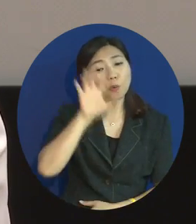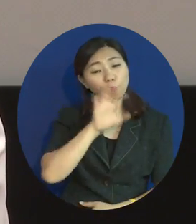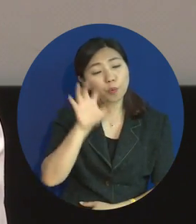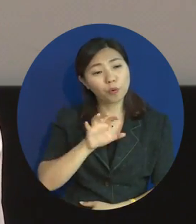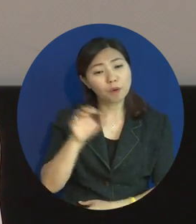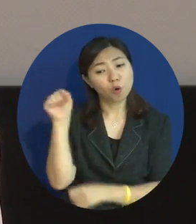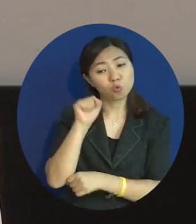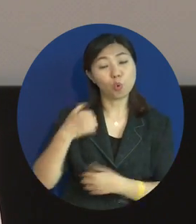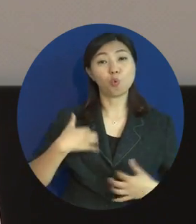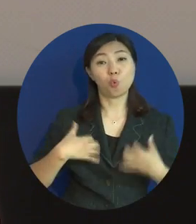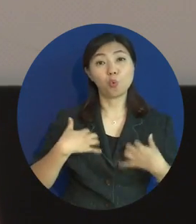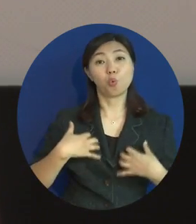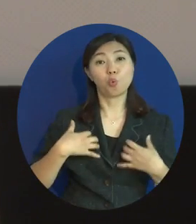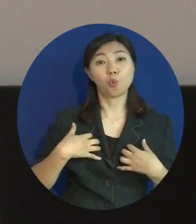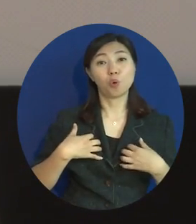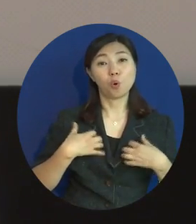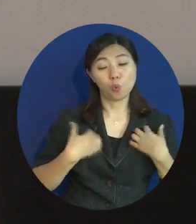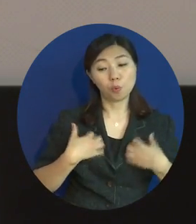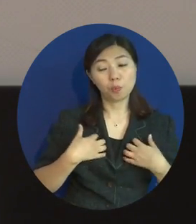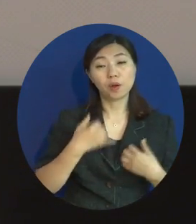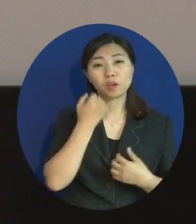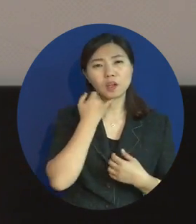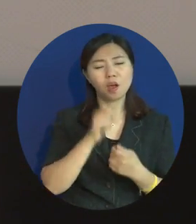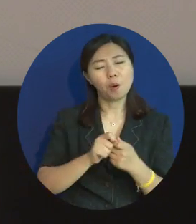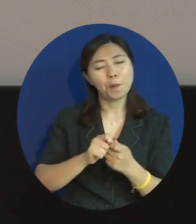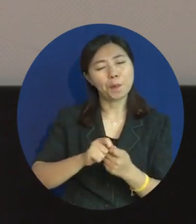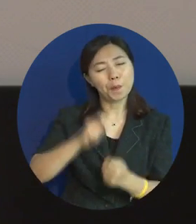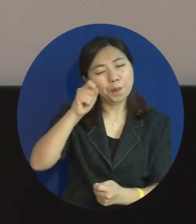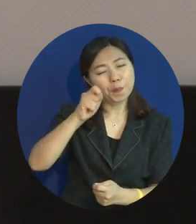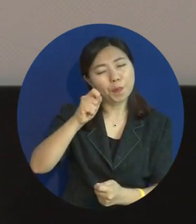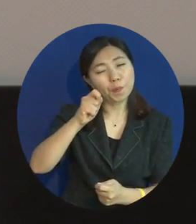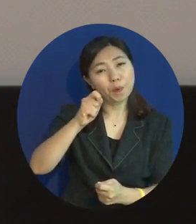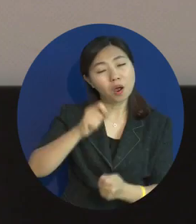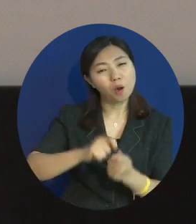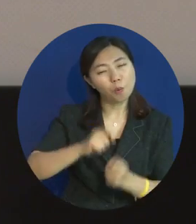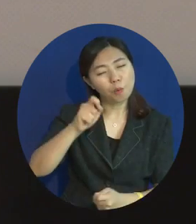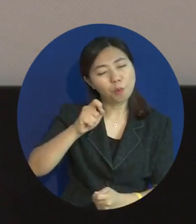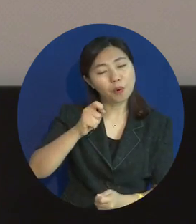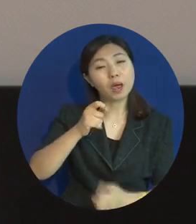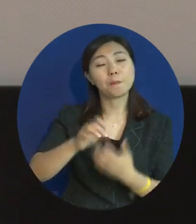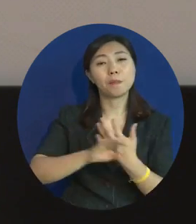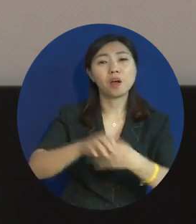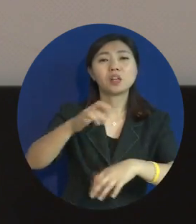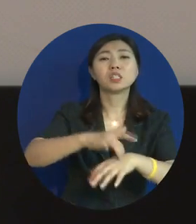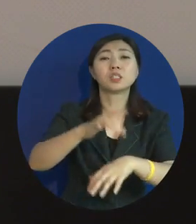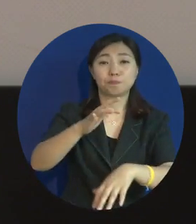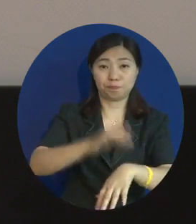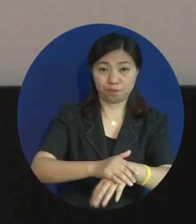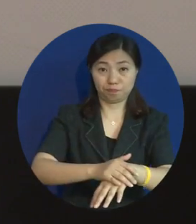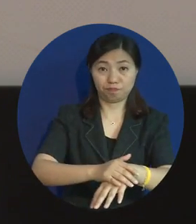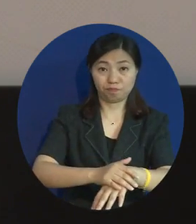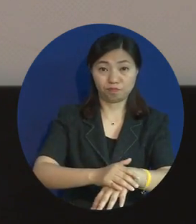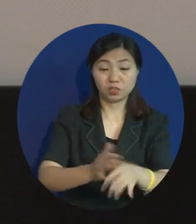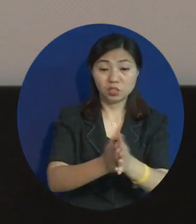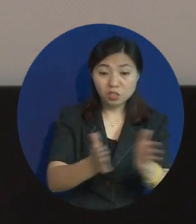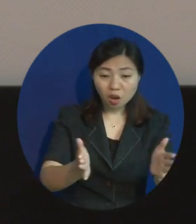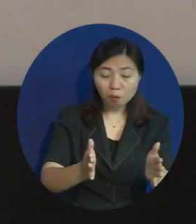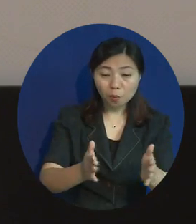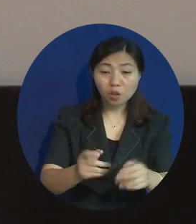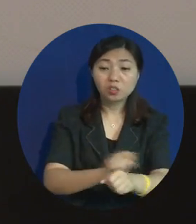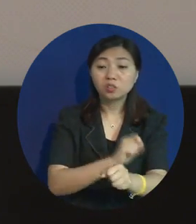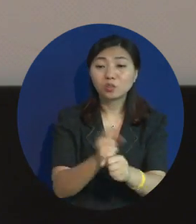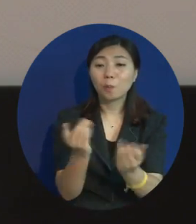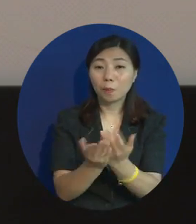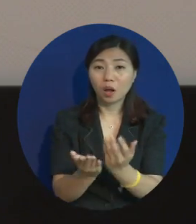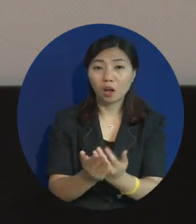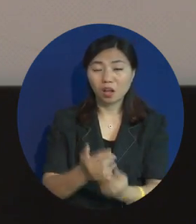운전 재능이 생기는 거. 그러면 오래되면 습이 생기잖아, 그지? 그럼 거기에 적성이 생기는 거예요.